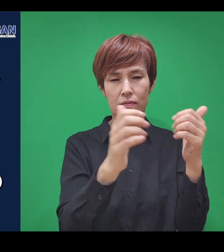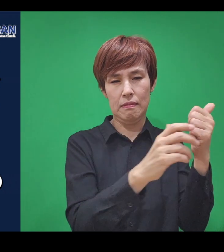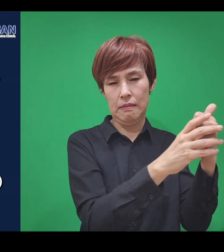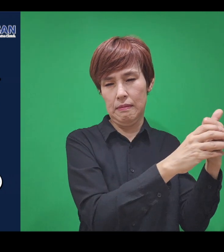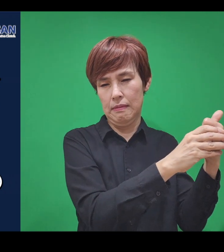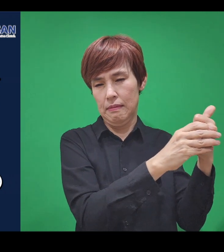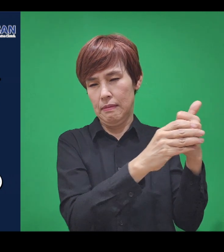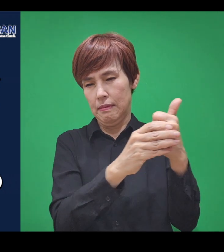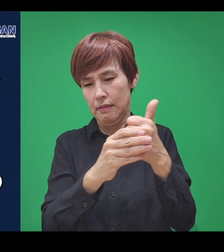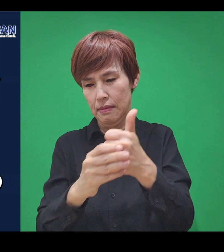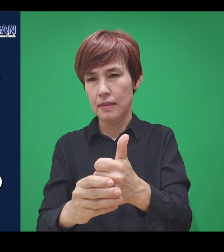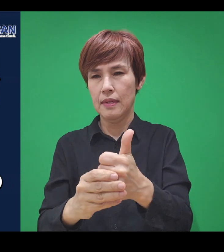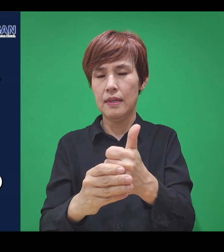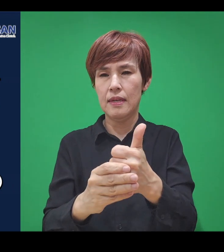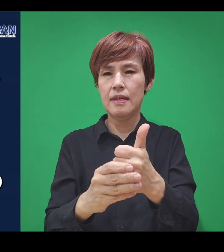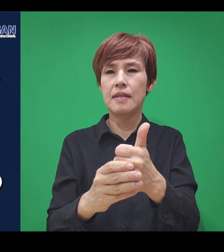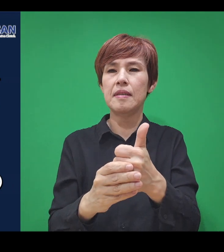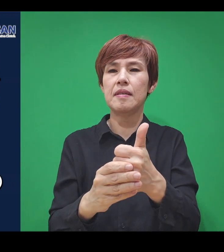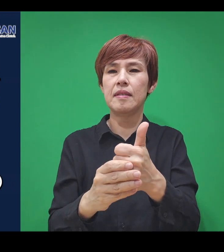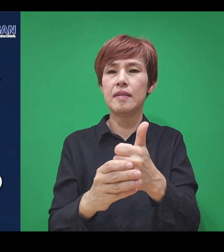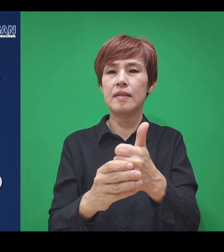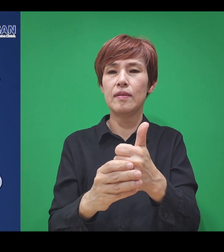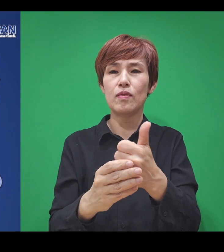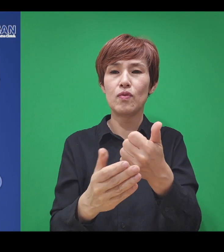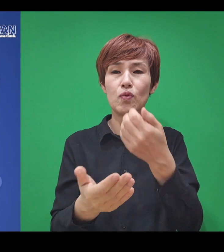재판석에 앉아 있었다.